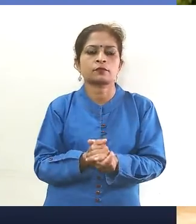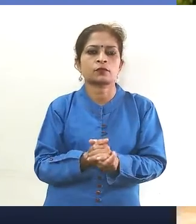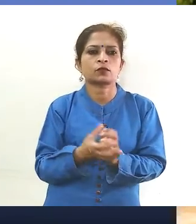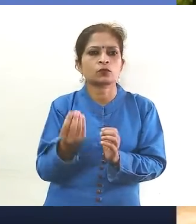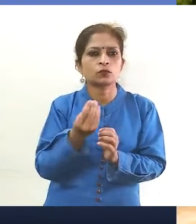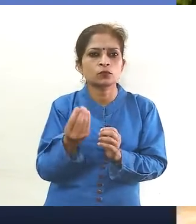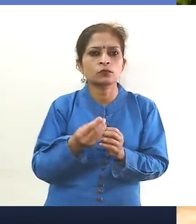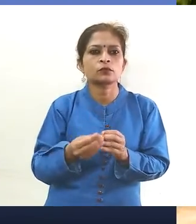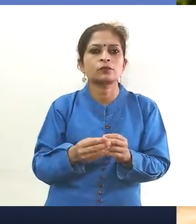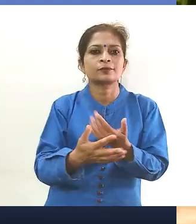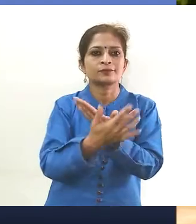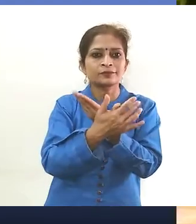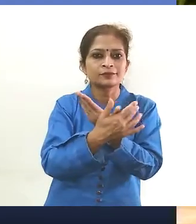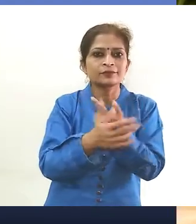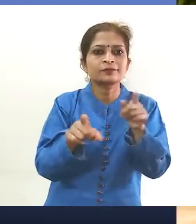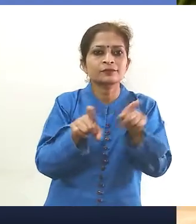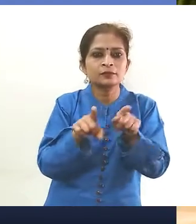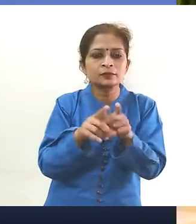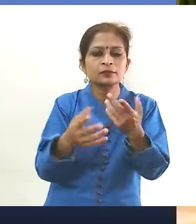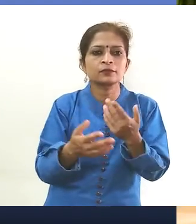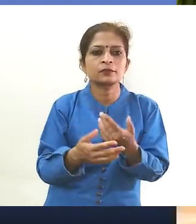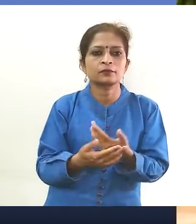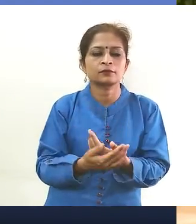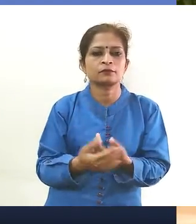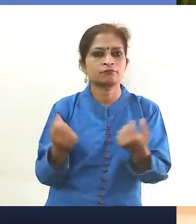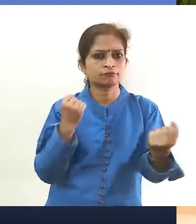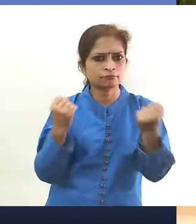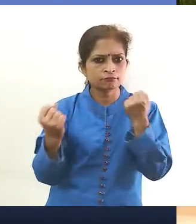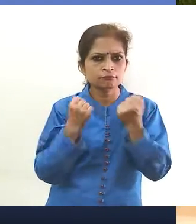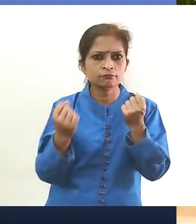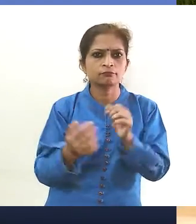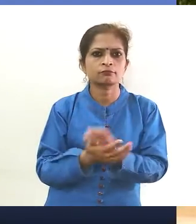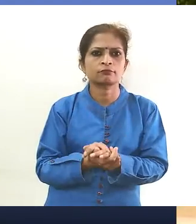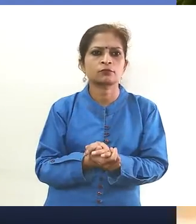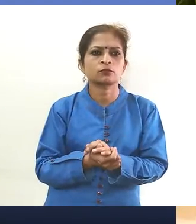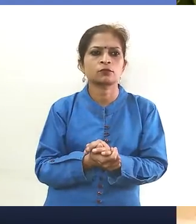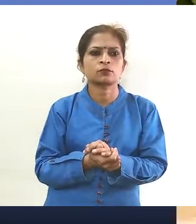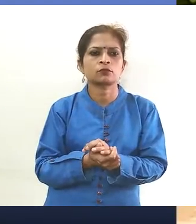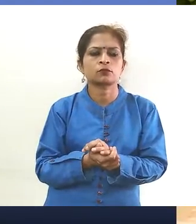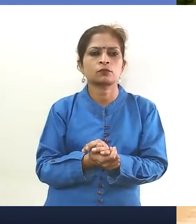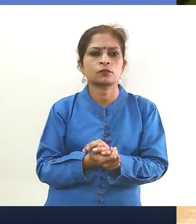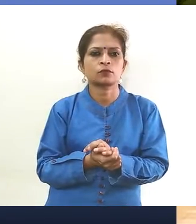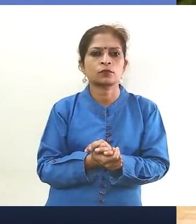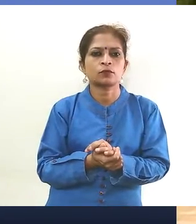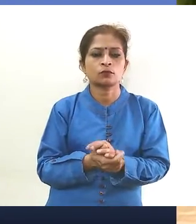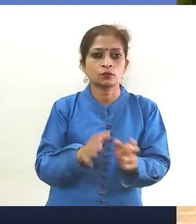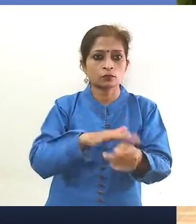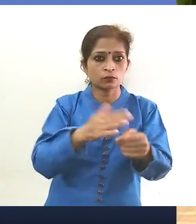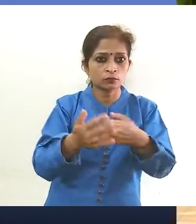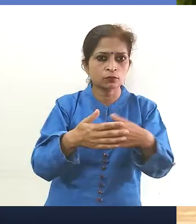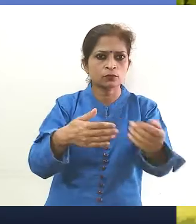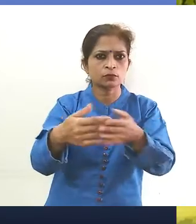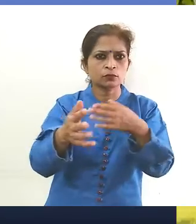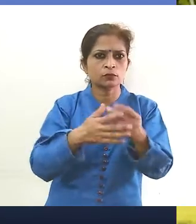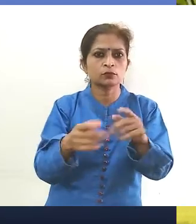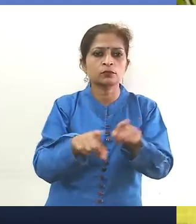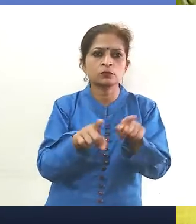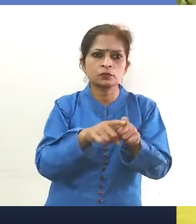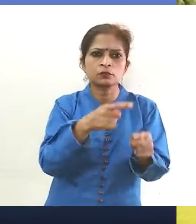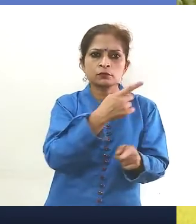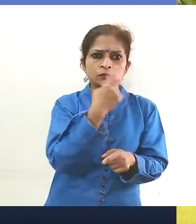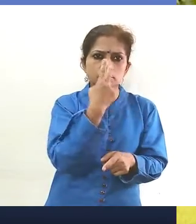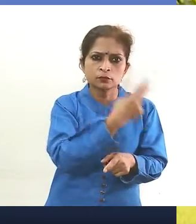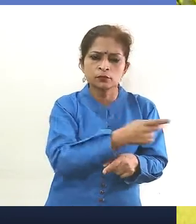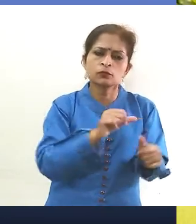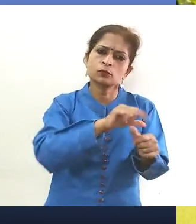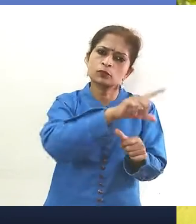थोड़ा ऐसे बटरफ्लाई कर लिया और हाथों को भी ऐसे सामने खोल के थोड़े सूक्ष्म व्यायाम में शीघ्रतापूर्वक बता रहा हूँ कि सब ऐसे आराम